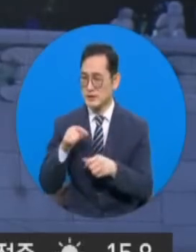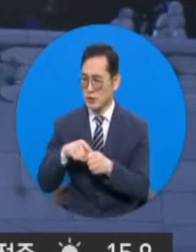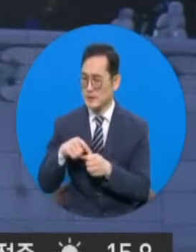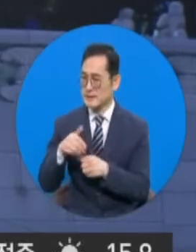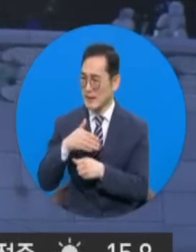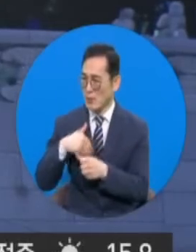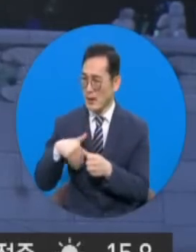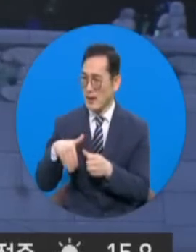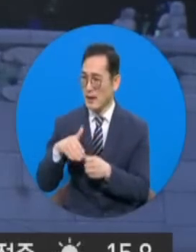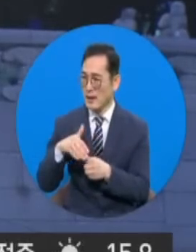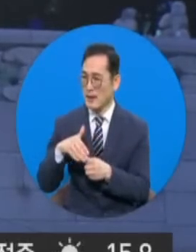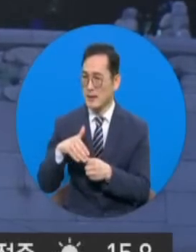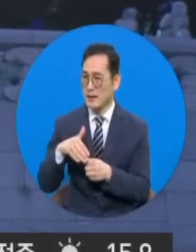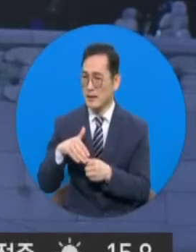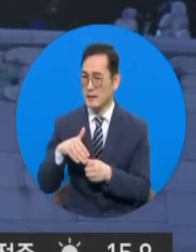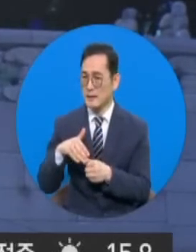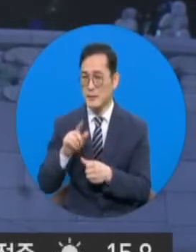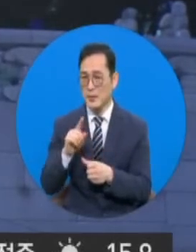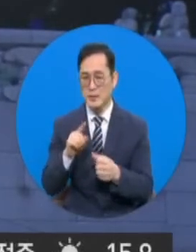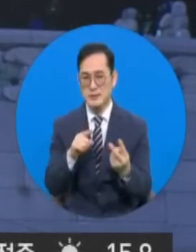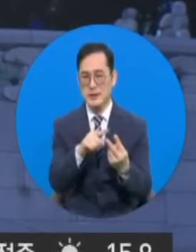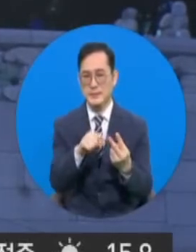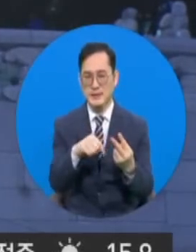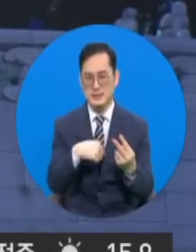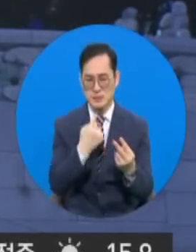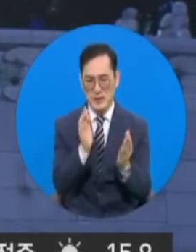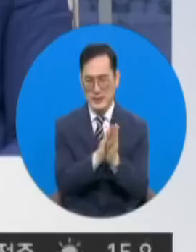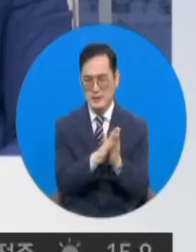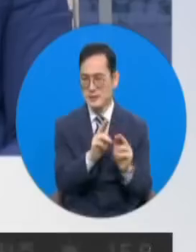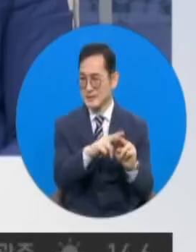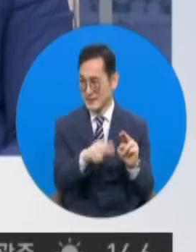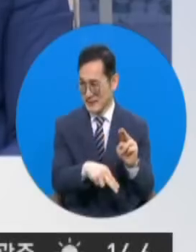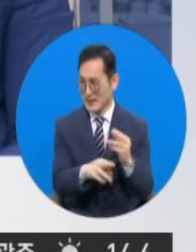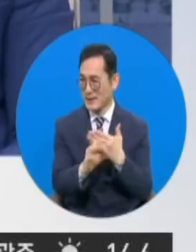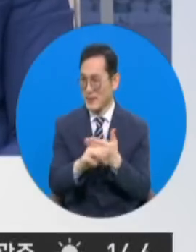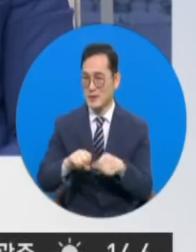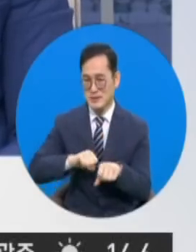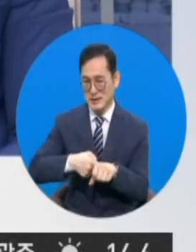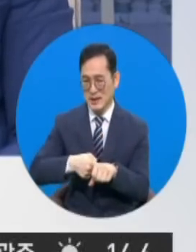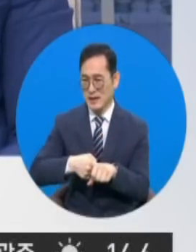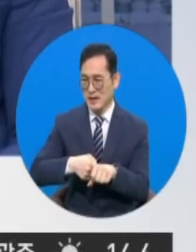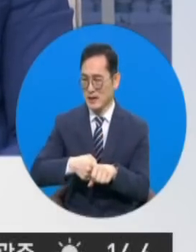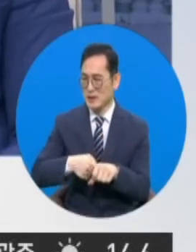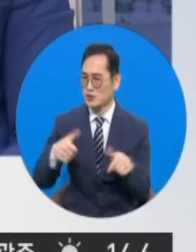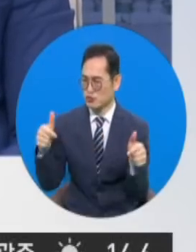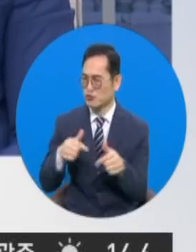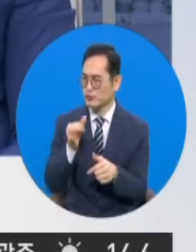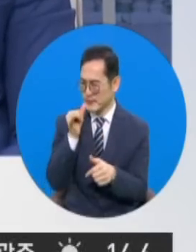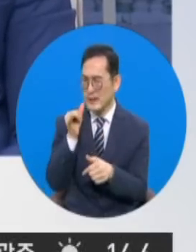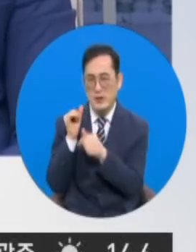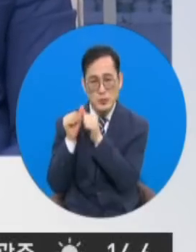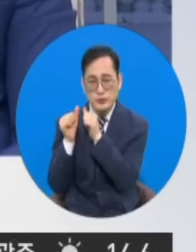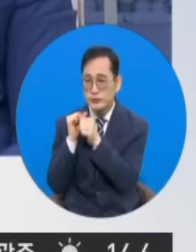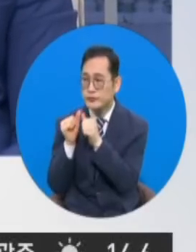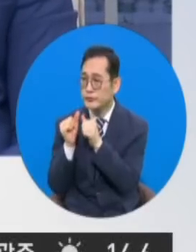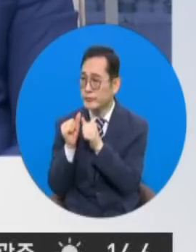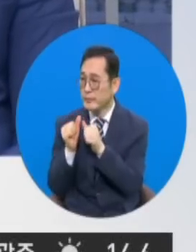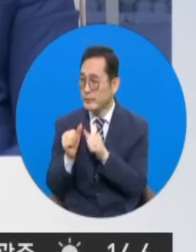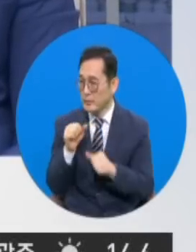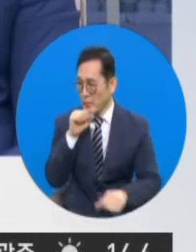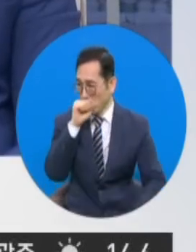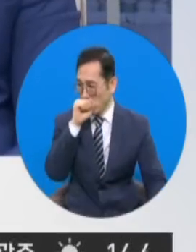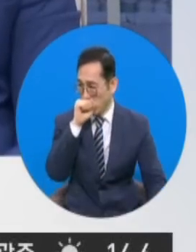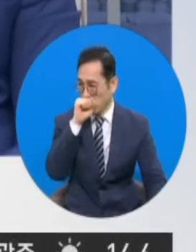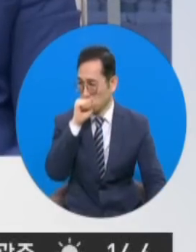누군가가 자진 사퇴한다면 징계수인 좀 낮아질 수 있다 요런 얘기도 좀 나왔어요이를 두고